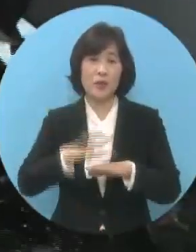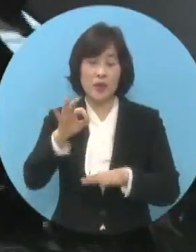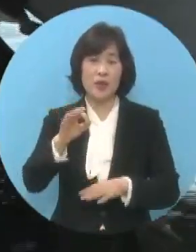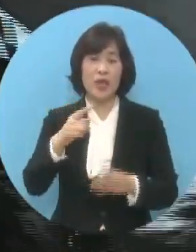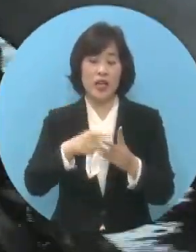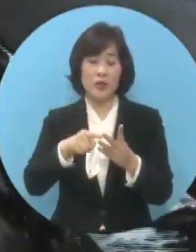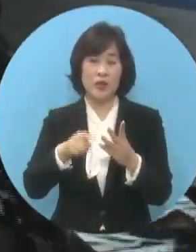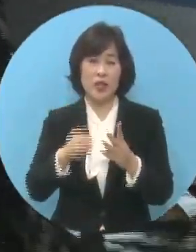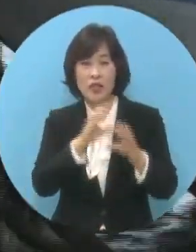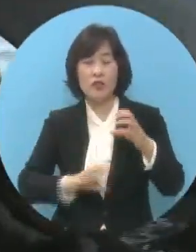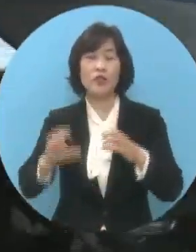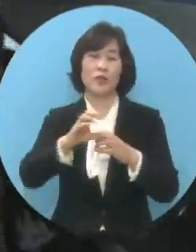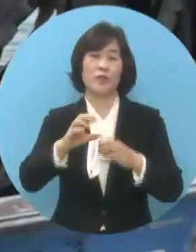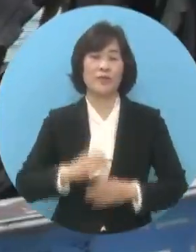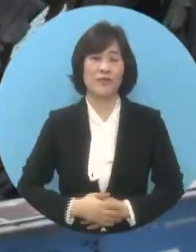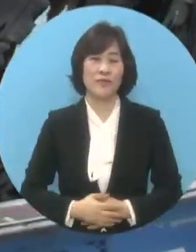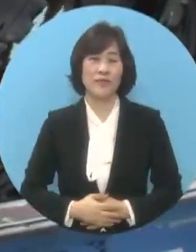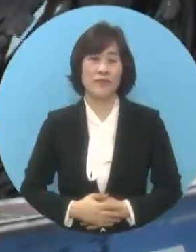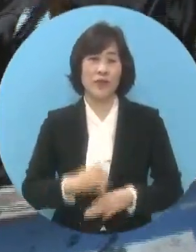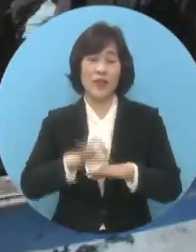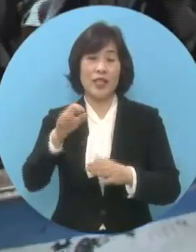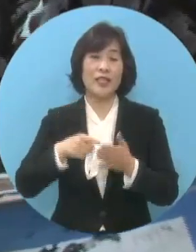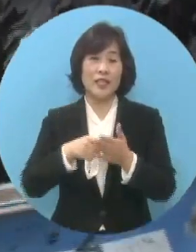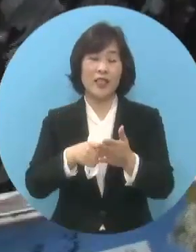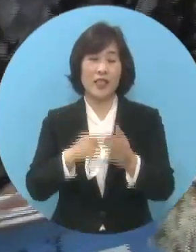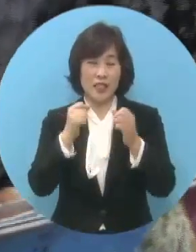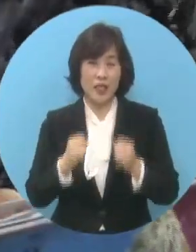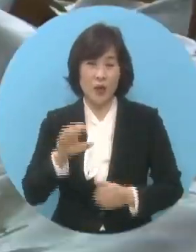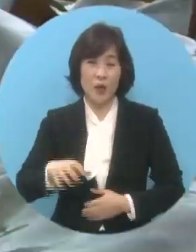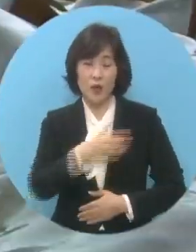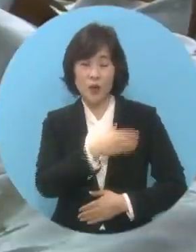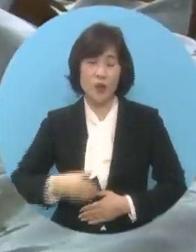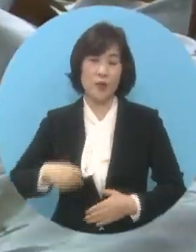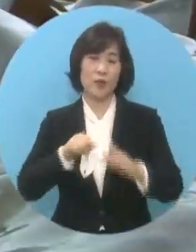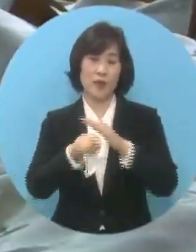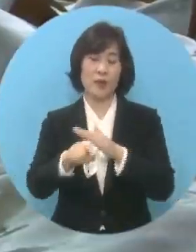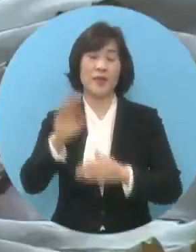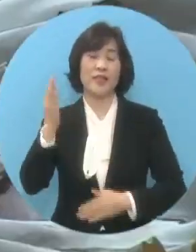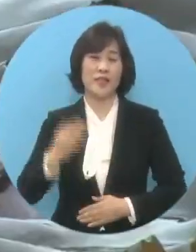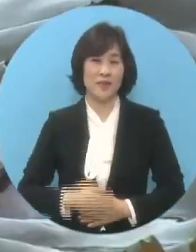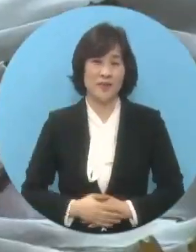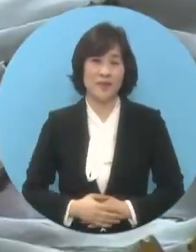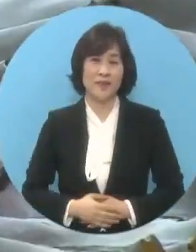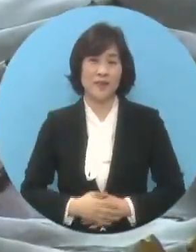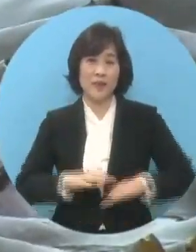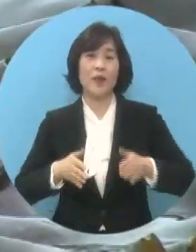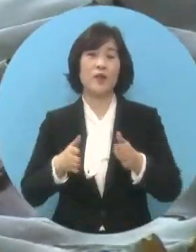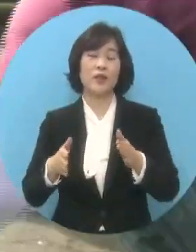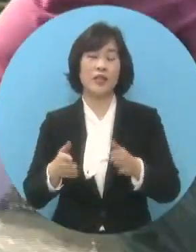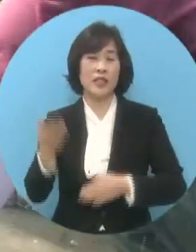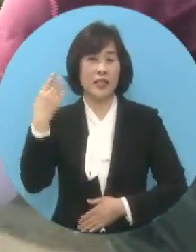추가했습니다. 직불제 신청은 거주지 읍면동주민센터로 하면 됩니다. 전남도는 지난